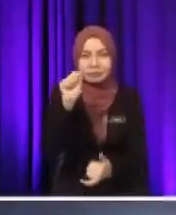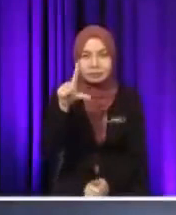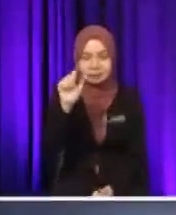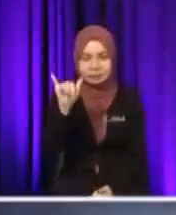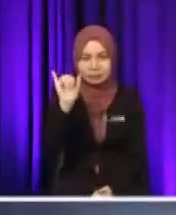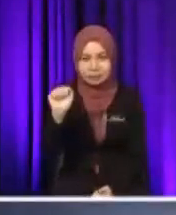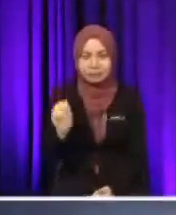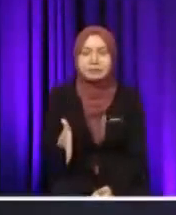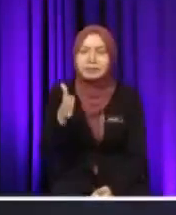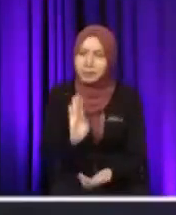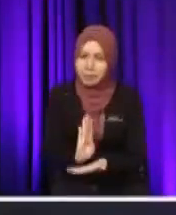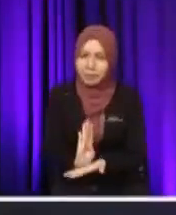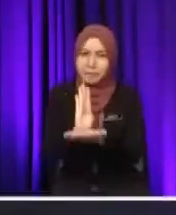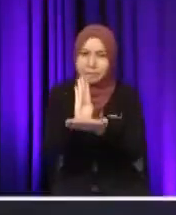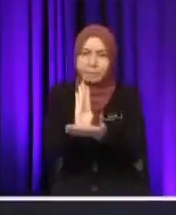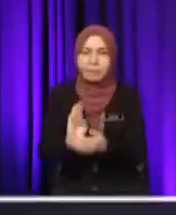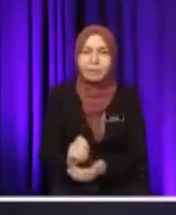pewarnaan. Silakan, Alia.